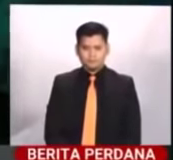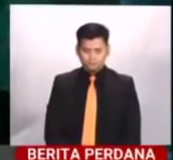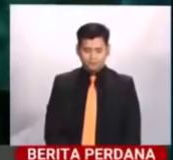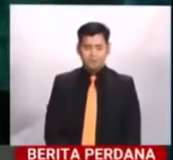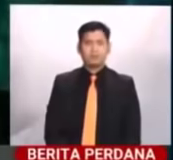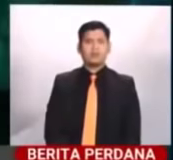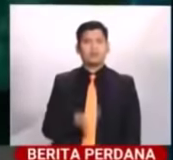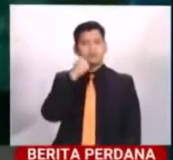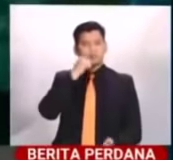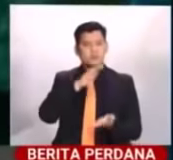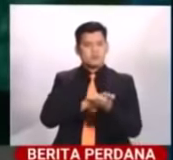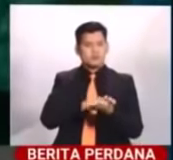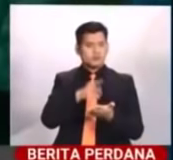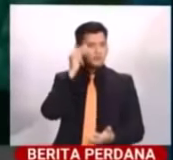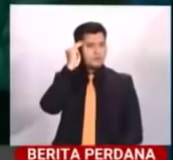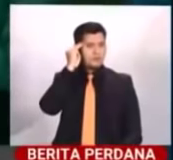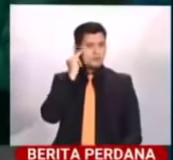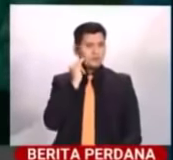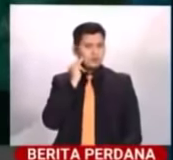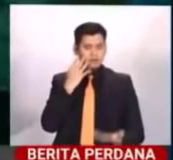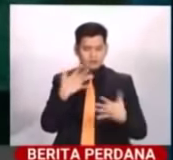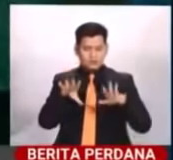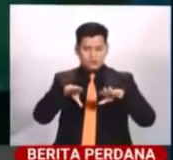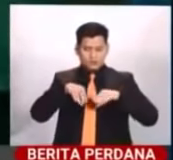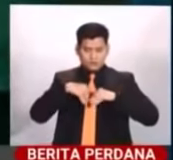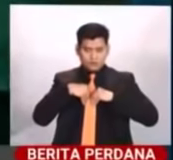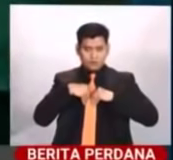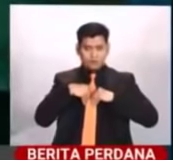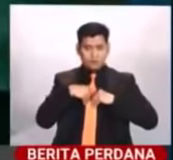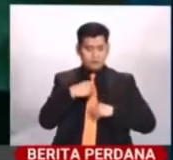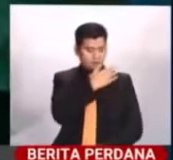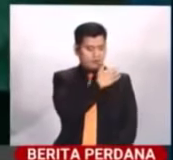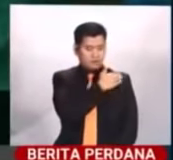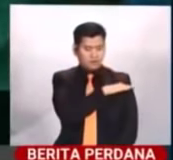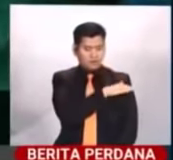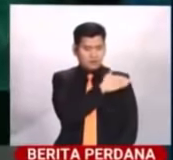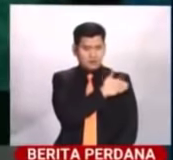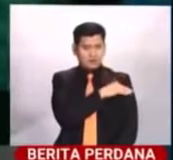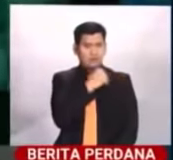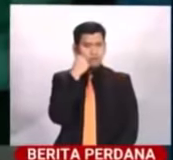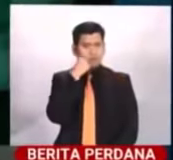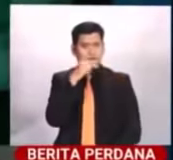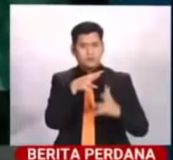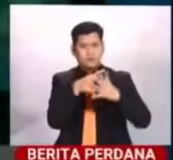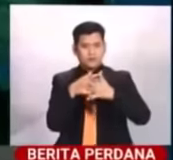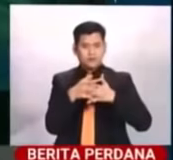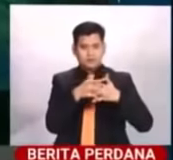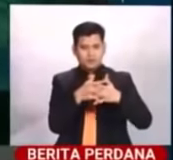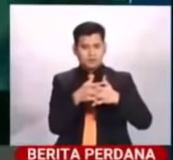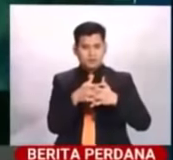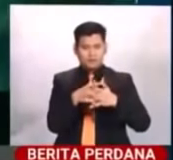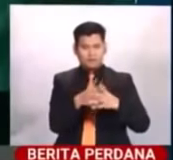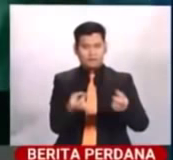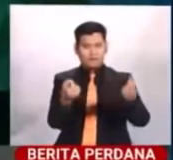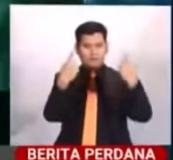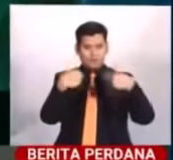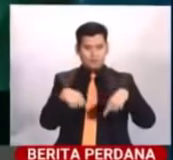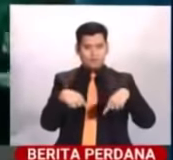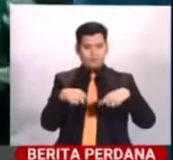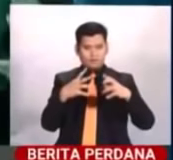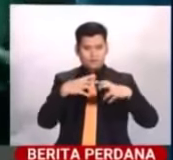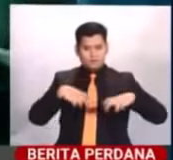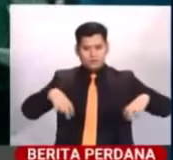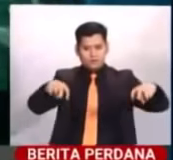Tun Dr. Siti Hasmah pernah menerima jemputan daripada bekas wanita pertama Amerika Syarikat Nancy Reagan untuk menghadiri persidangan